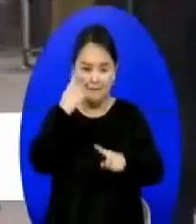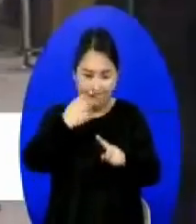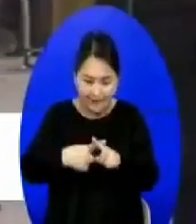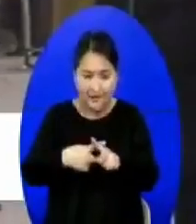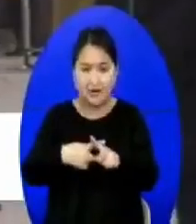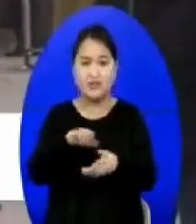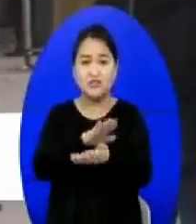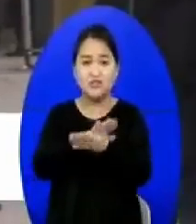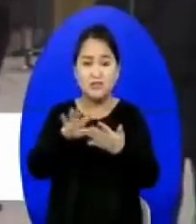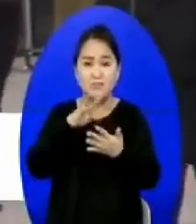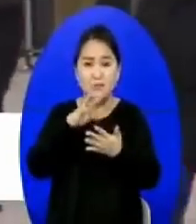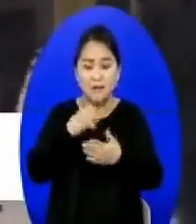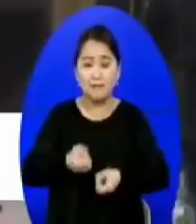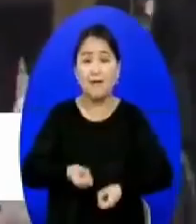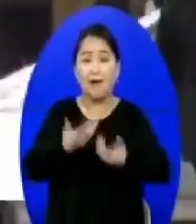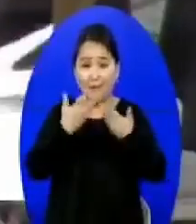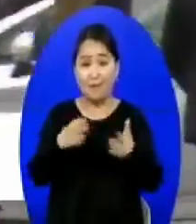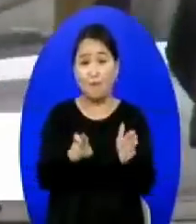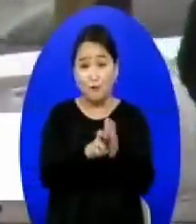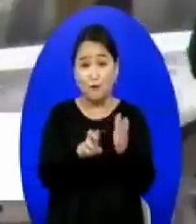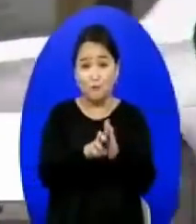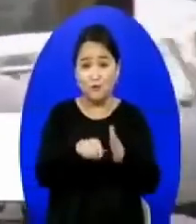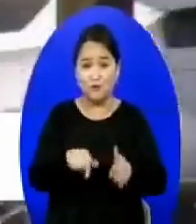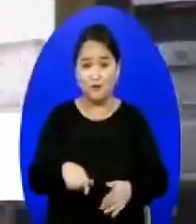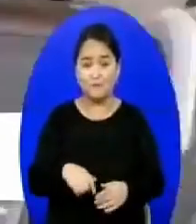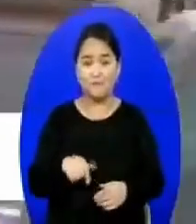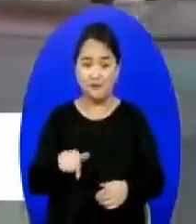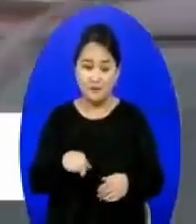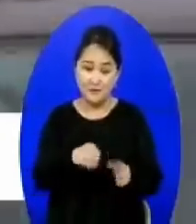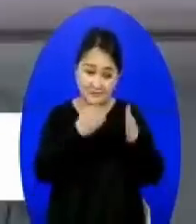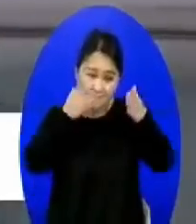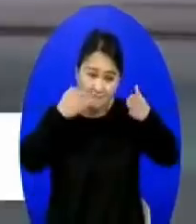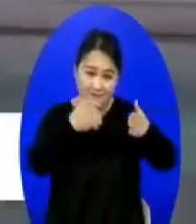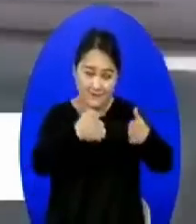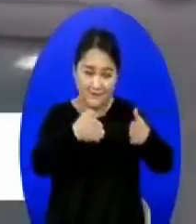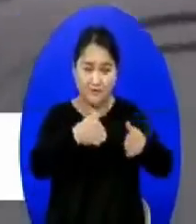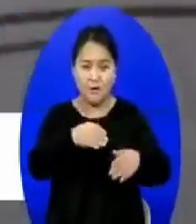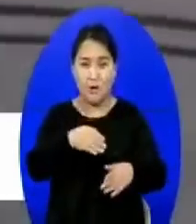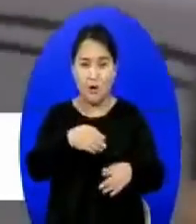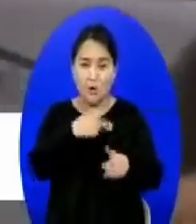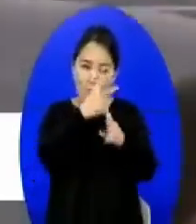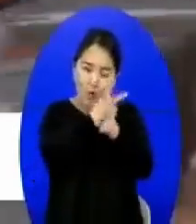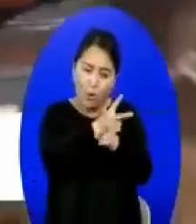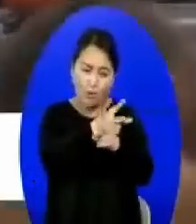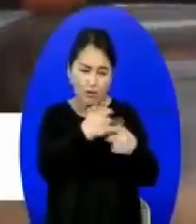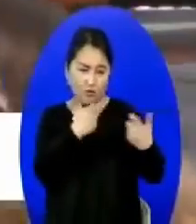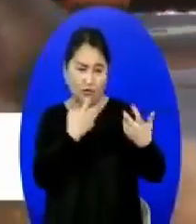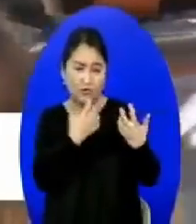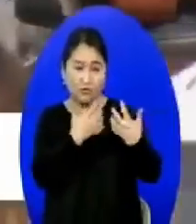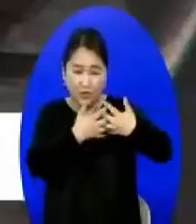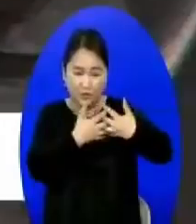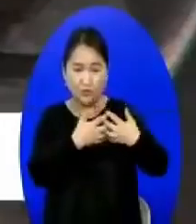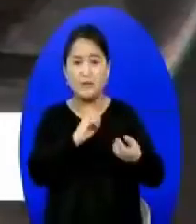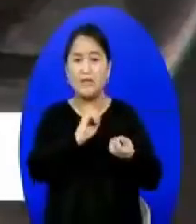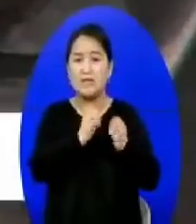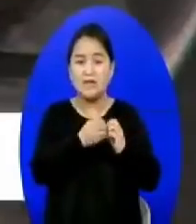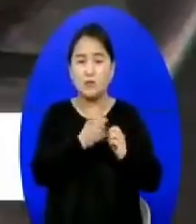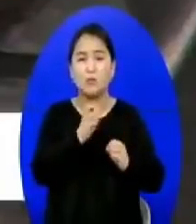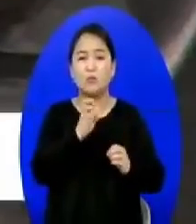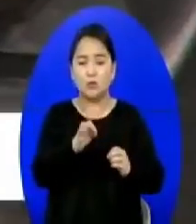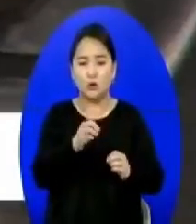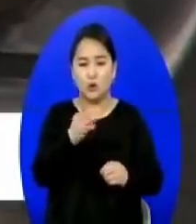шин мэдээлэл гарч ирэх юм боломж болцоо гарч байгаа. Тиймээс юу нэг энэ чиглэл дээр тодорхой нэг хуулийн зохицуулалтын дээр шийдэхгүй бол шууд автоматар